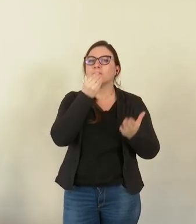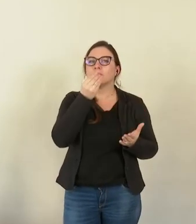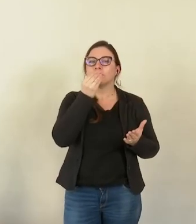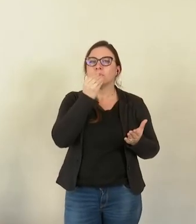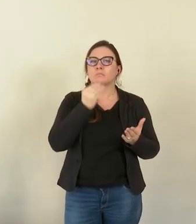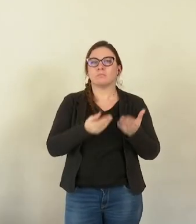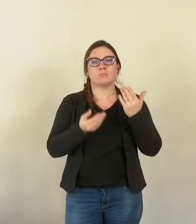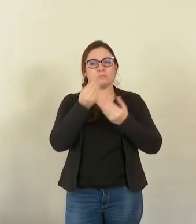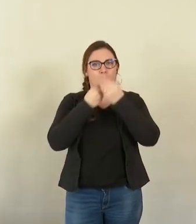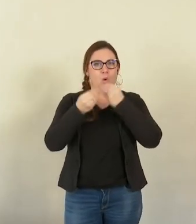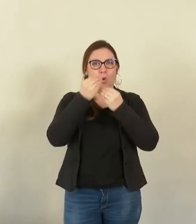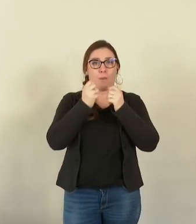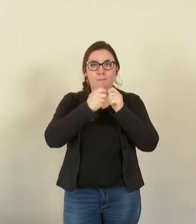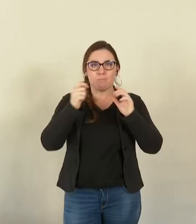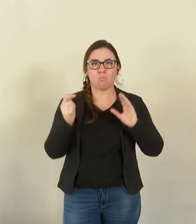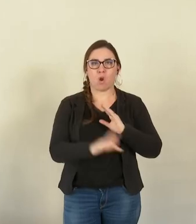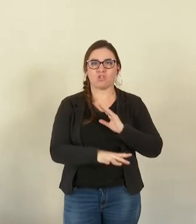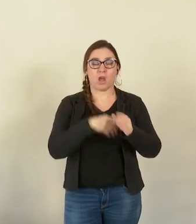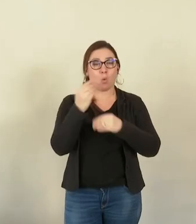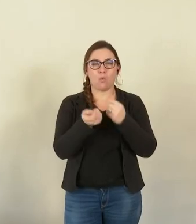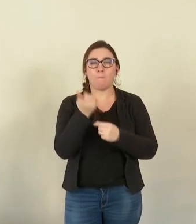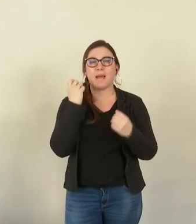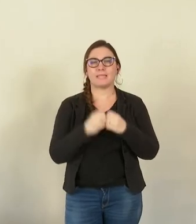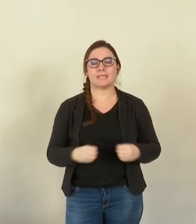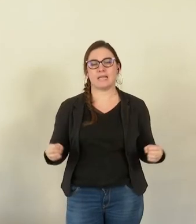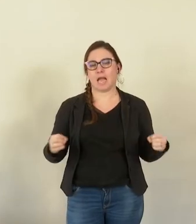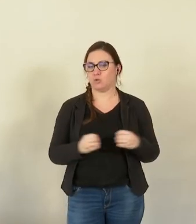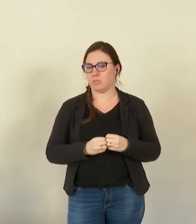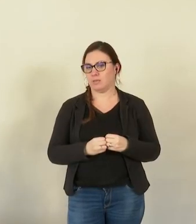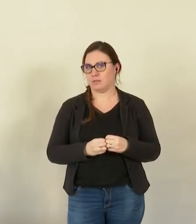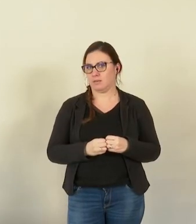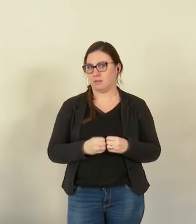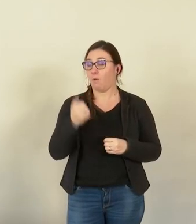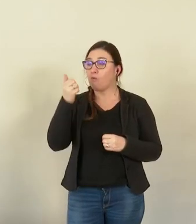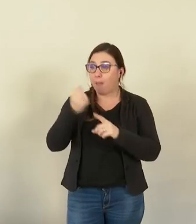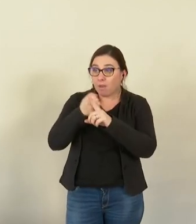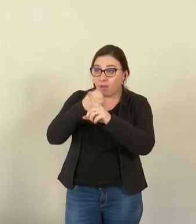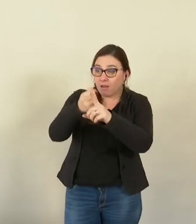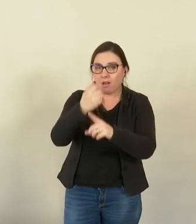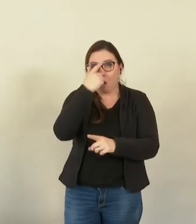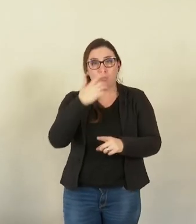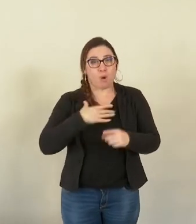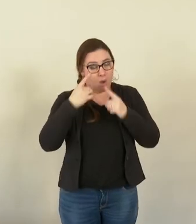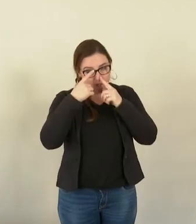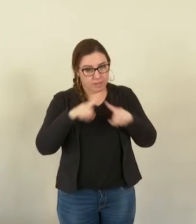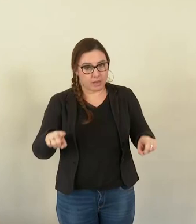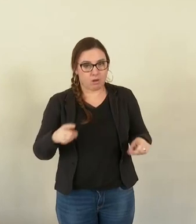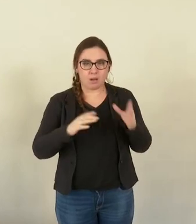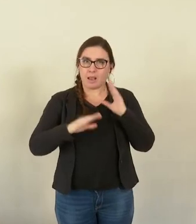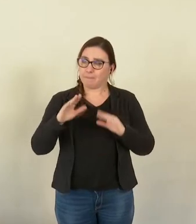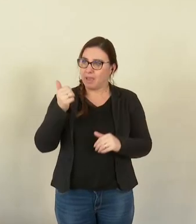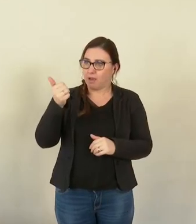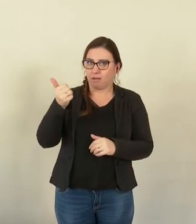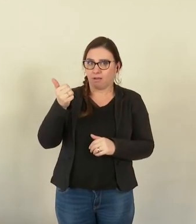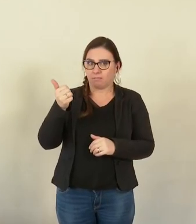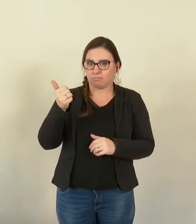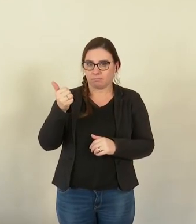des repas toujours moins chers voire totalement gratuites allons au bout du raisonnement ce n'est pas forcément ce que je porterai mais par contre là non plus vous n'allez pas